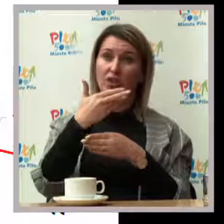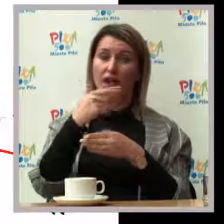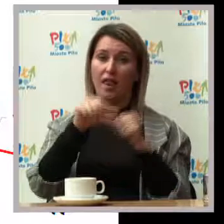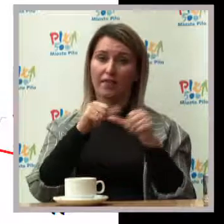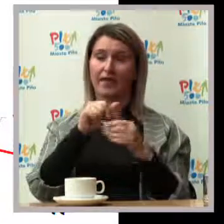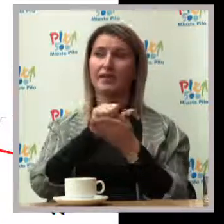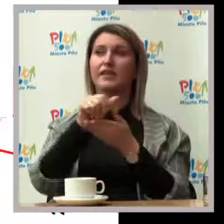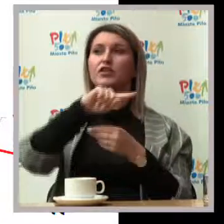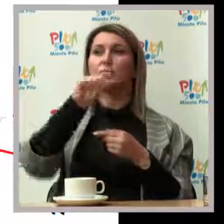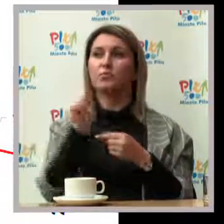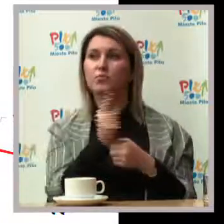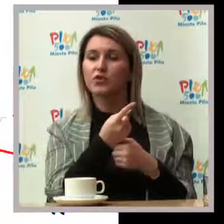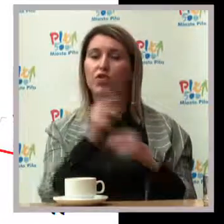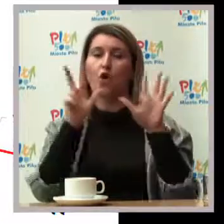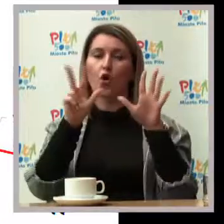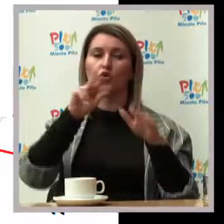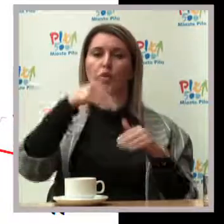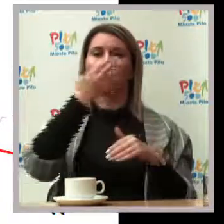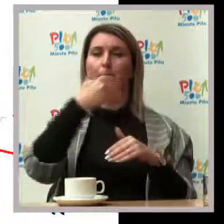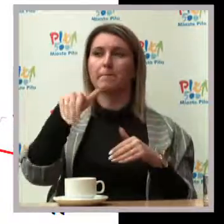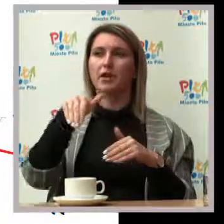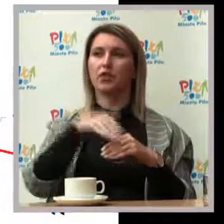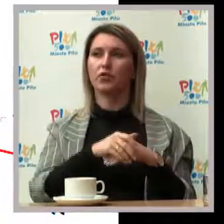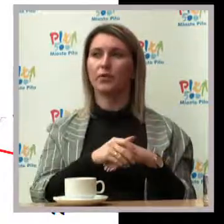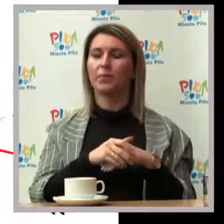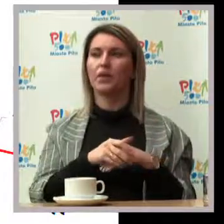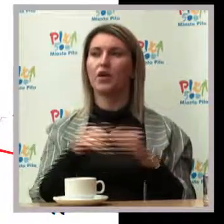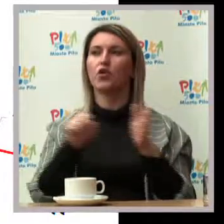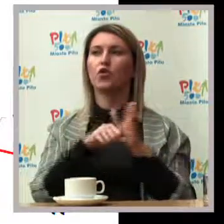11,8 miliona i w każdym kolejnych 11, 10 aż do roku